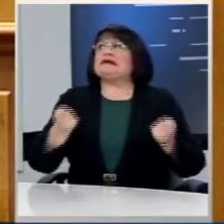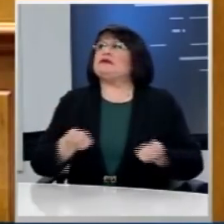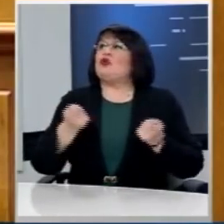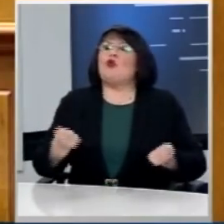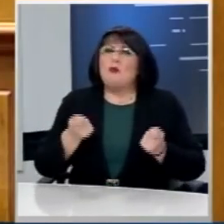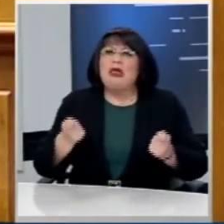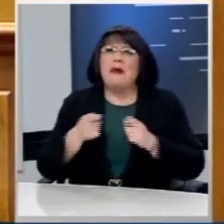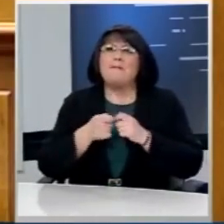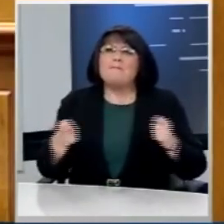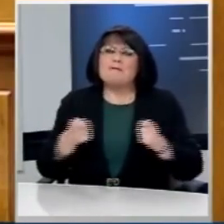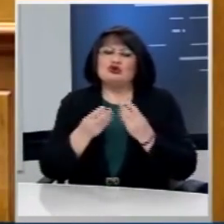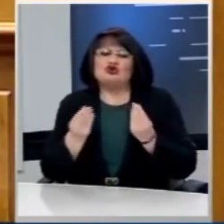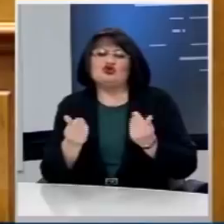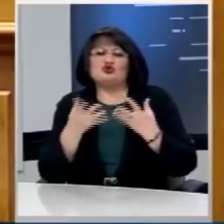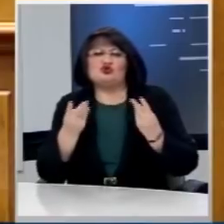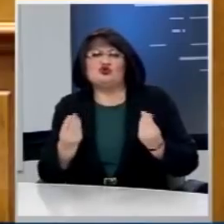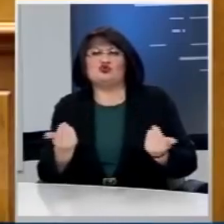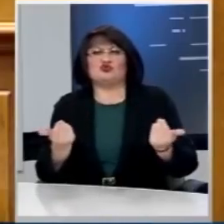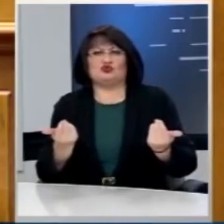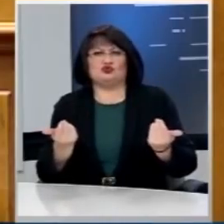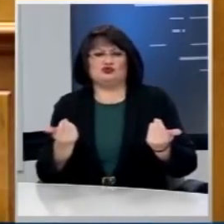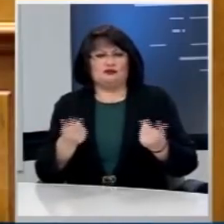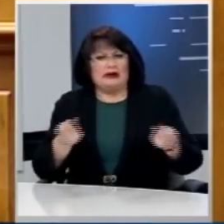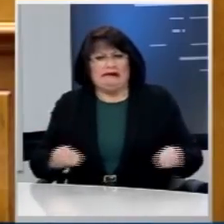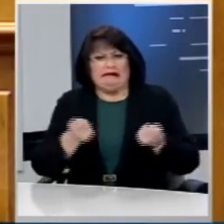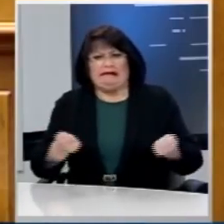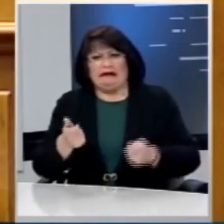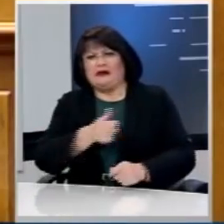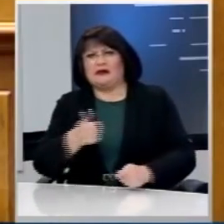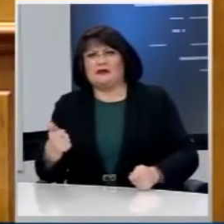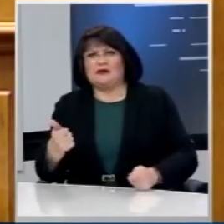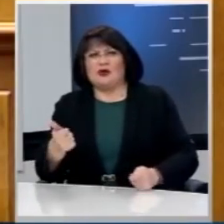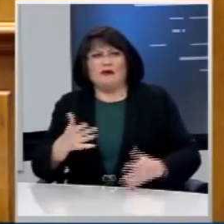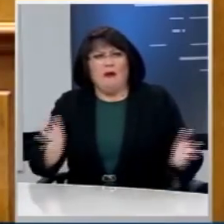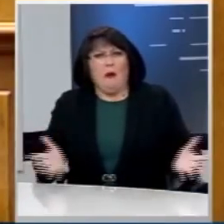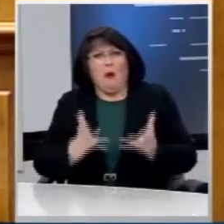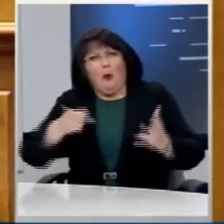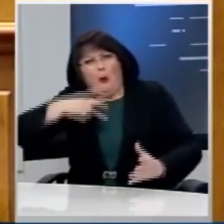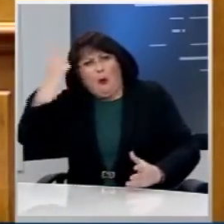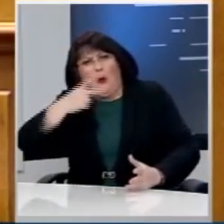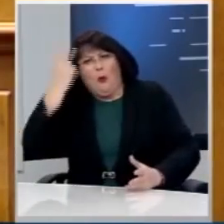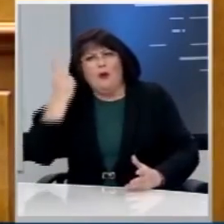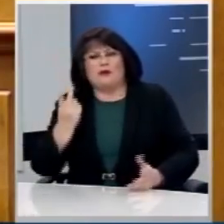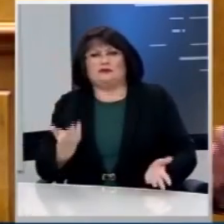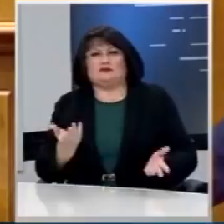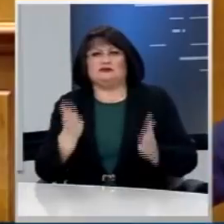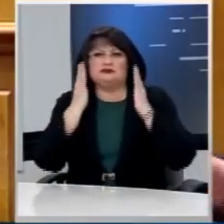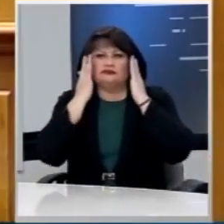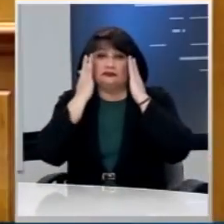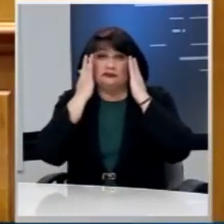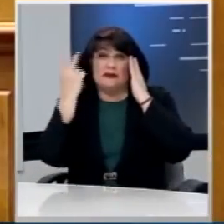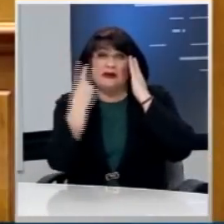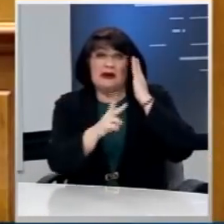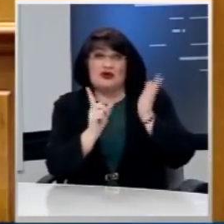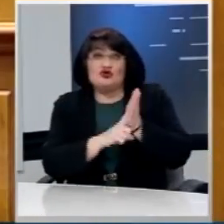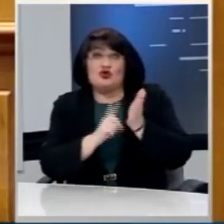χρησιμοποιούνται μέθοδοι και πρακτικές που όχι μόνο ξεφεύγουν και από αυτά τα πλαίσια των δικών